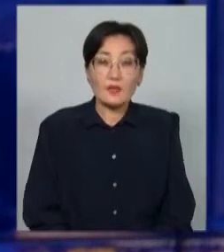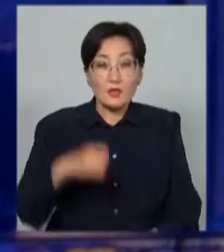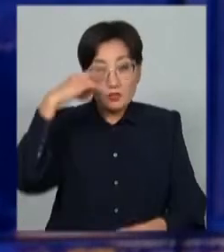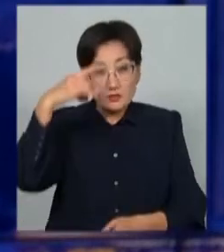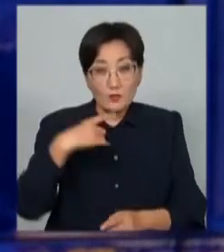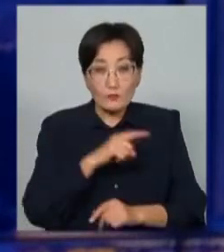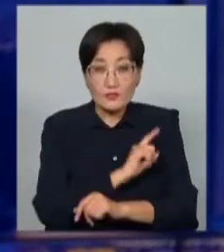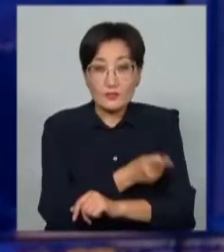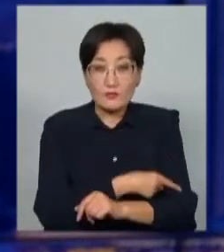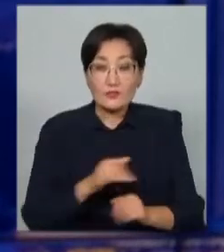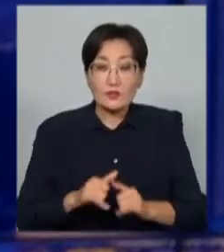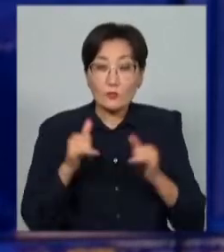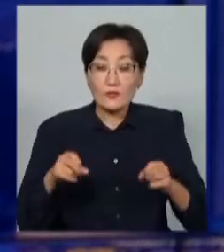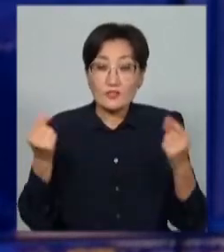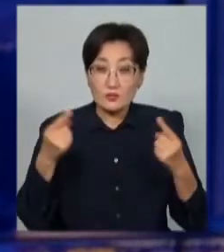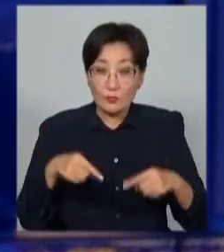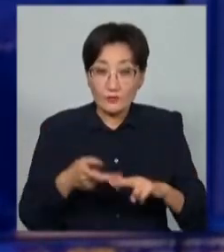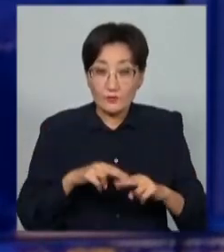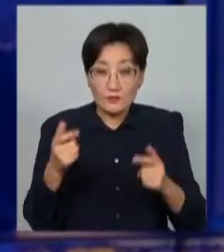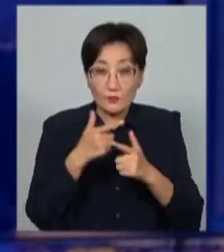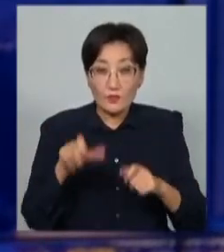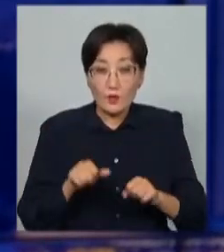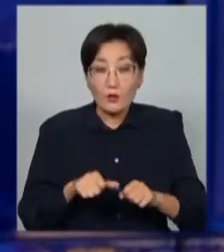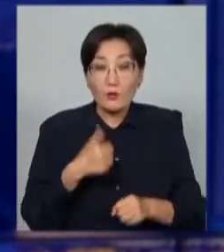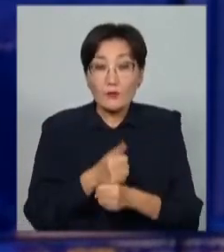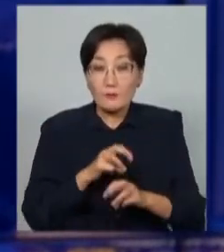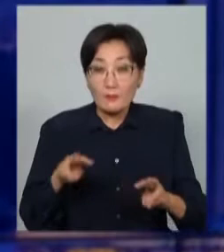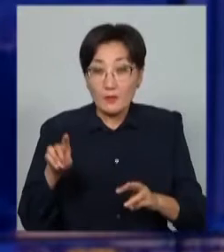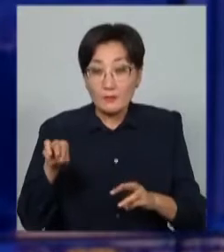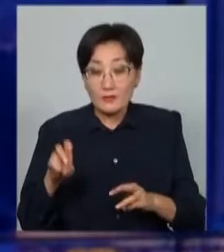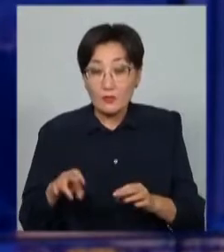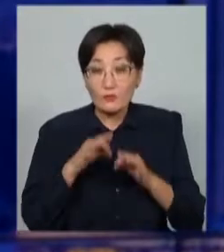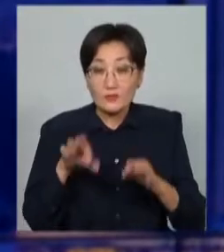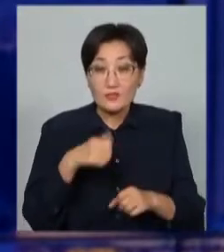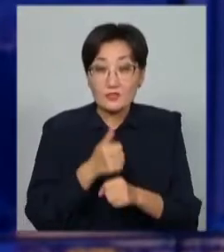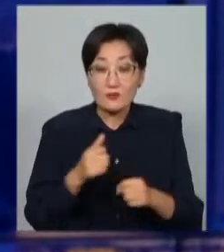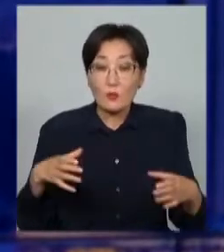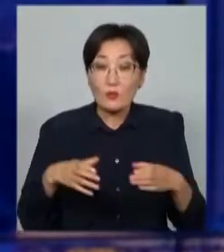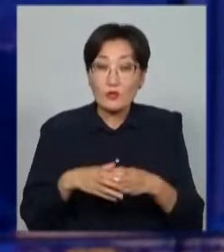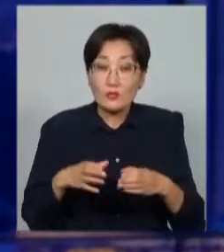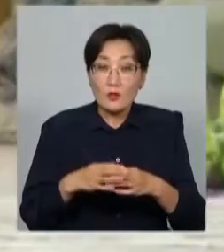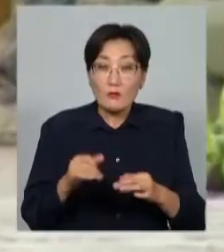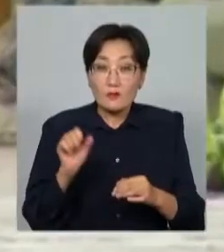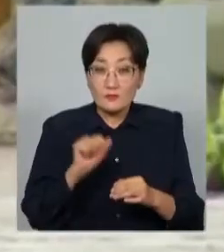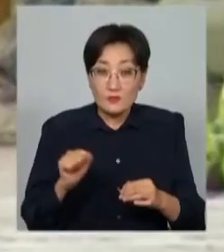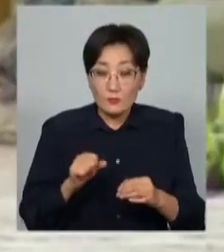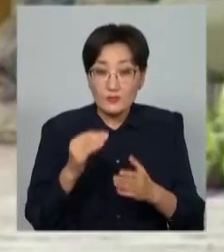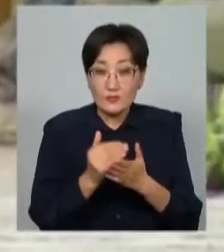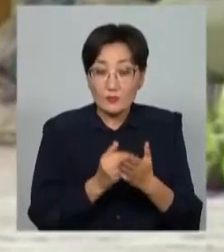В Казахстане усиливается рост инфляции. Об этом заявил премьер-министр Аскар Мамин. По словам главы правительства, в августе он